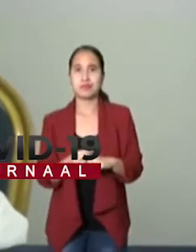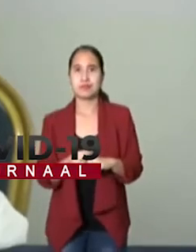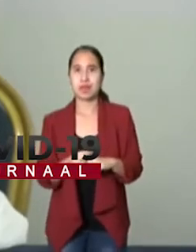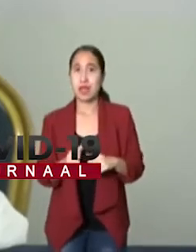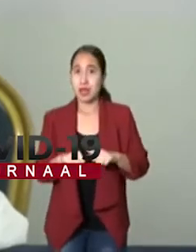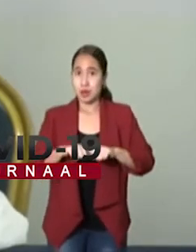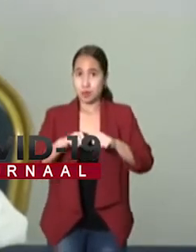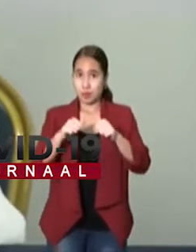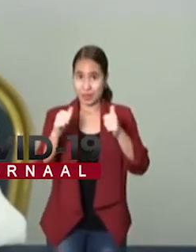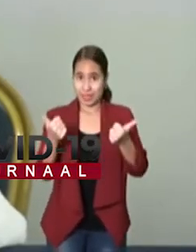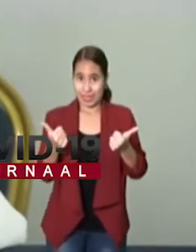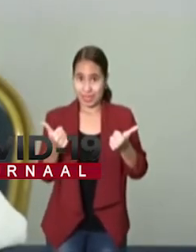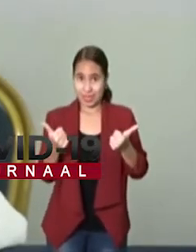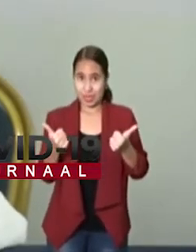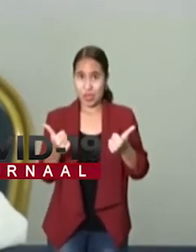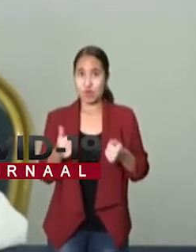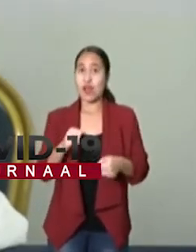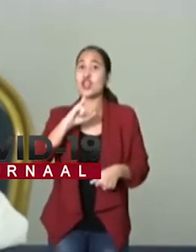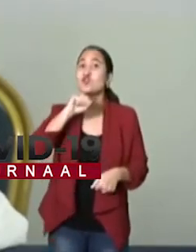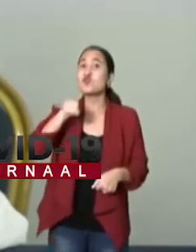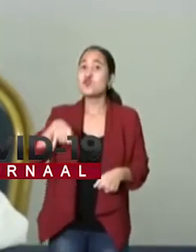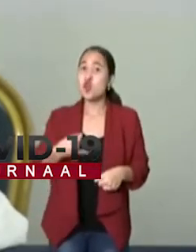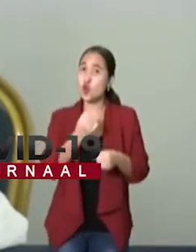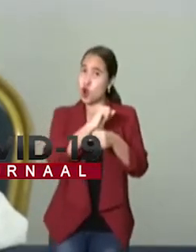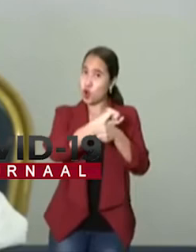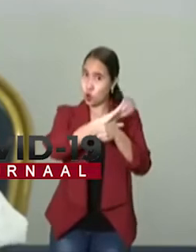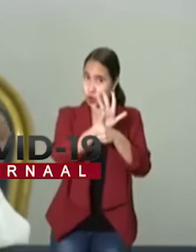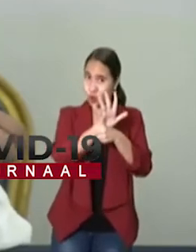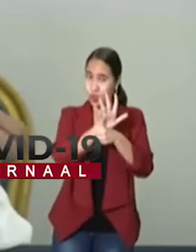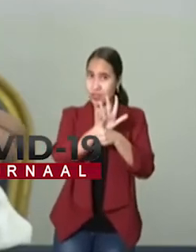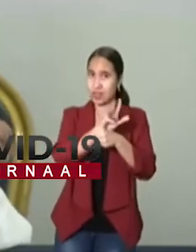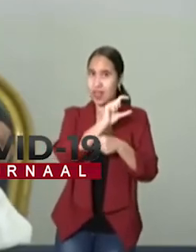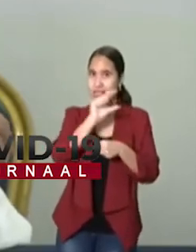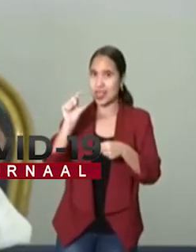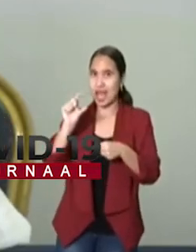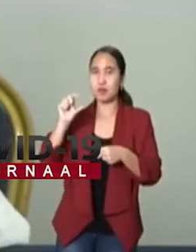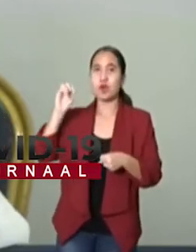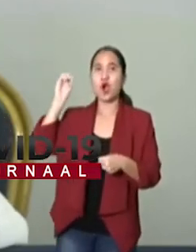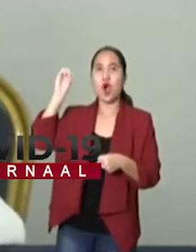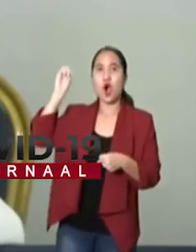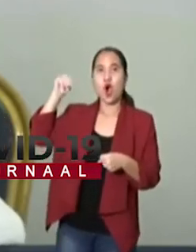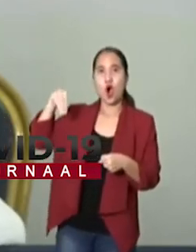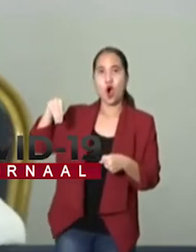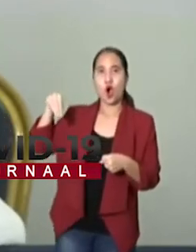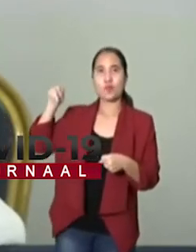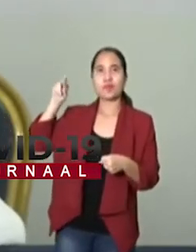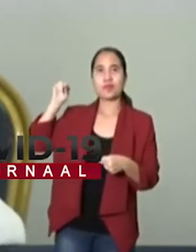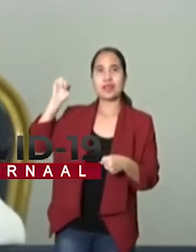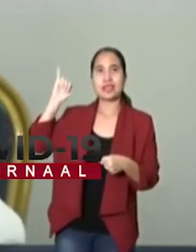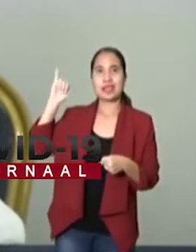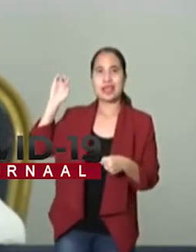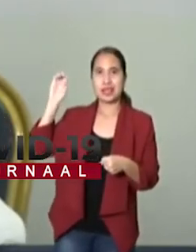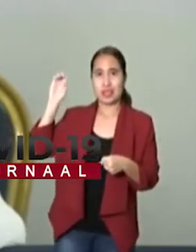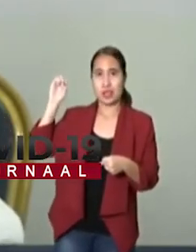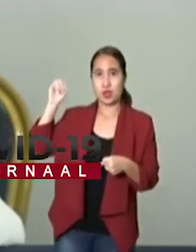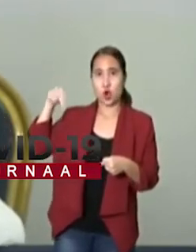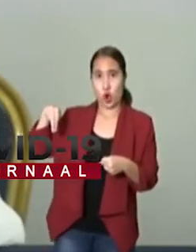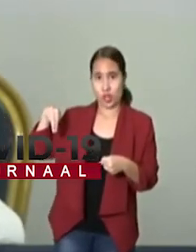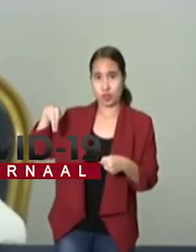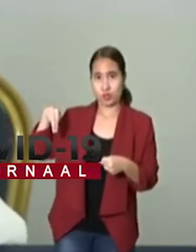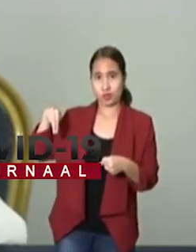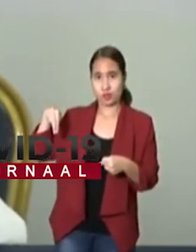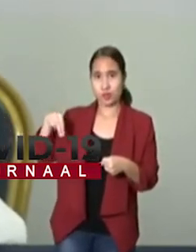ontstaan van het Omicron-variant. Daar heeft u ook al heel wat van gehoord. En dat gaat straks ook nog meer uitgelegd worden. Want